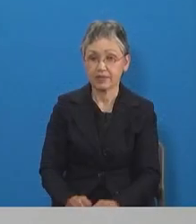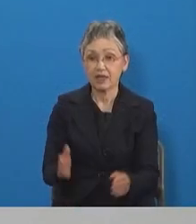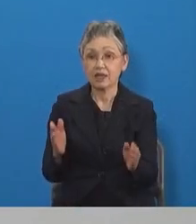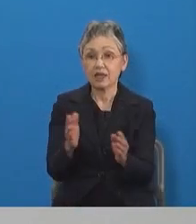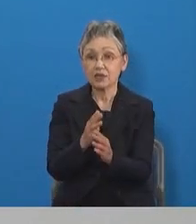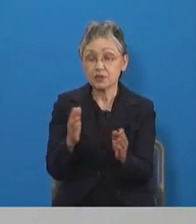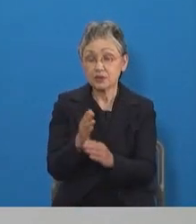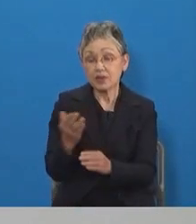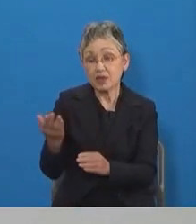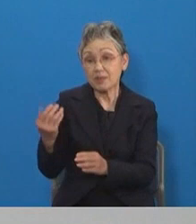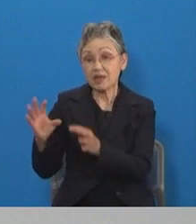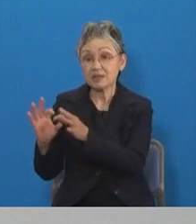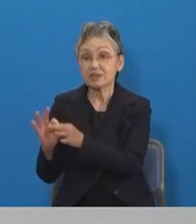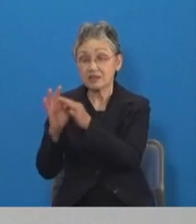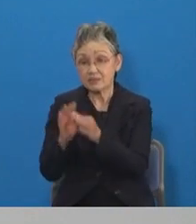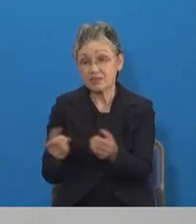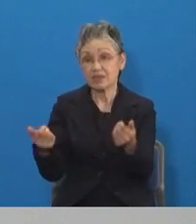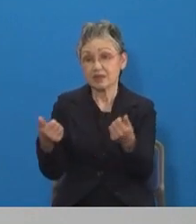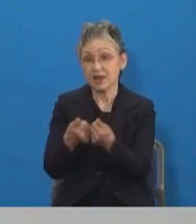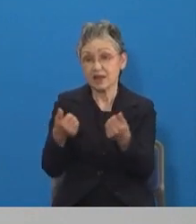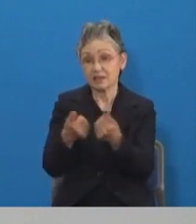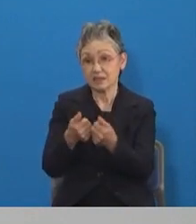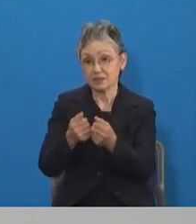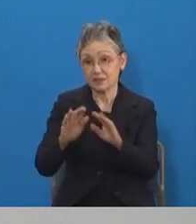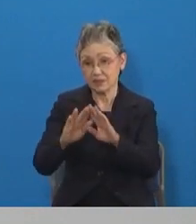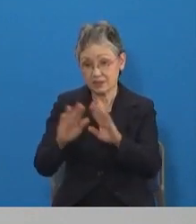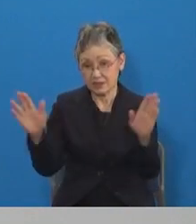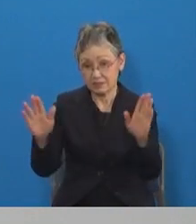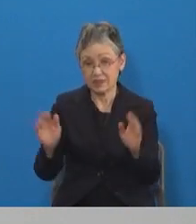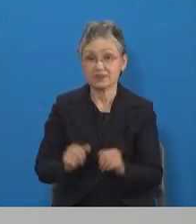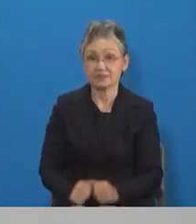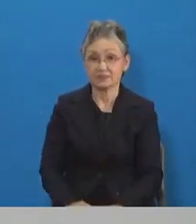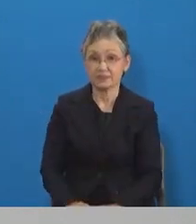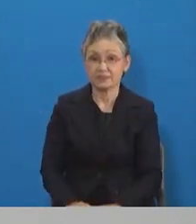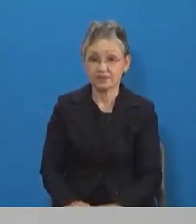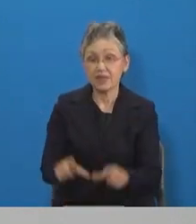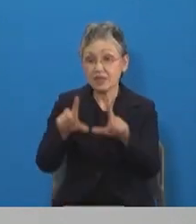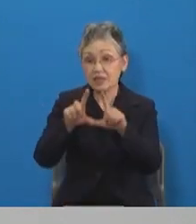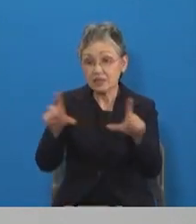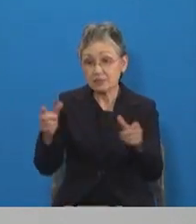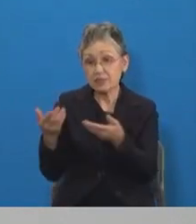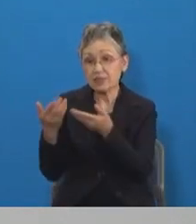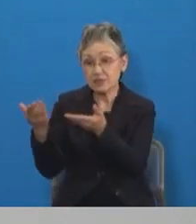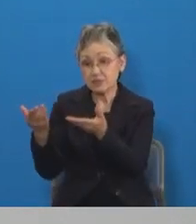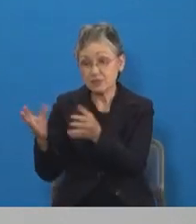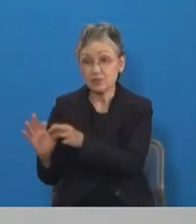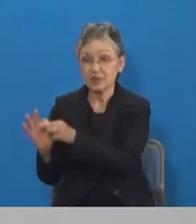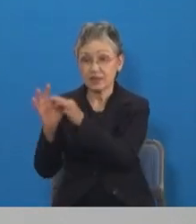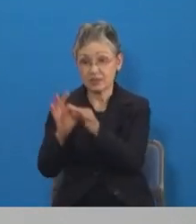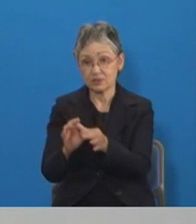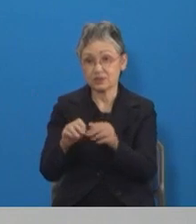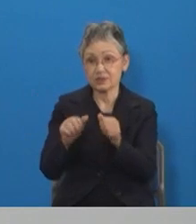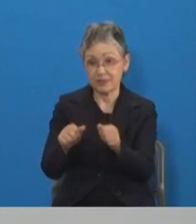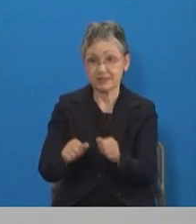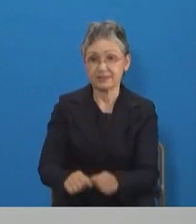休憩前に引き続き会議を行います。休憩前の一般質問を継続いたします